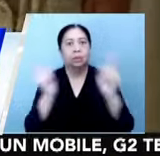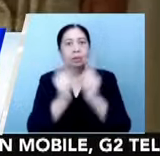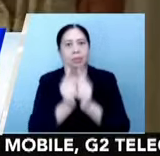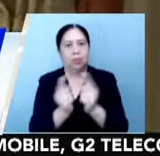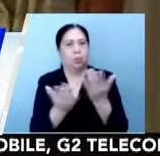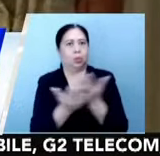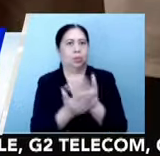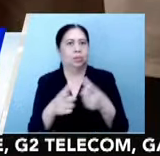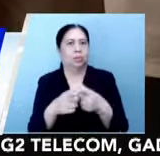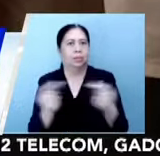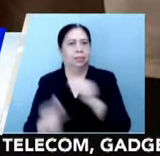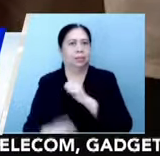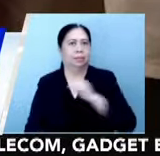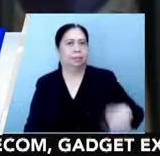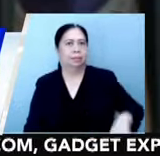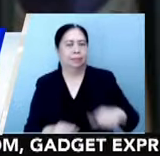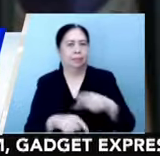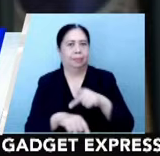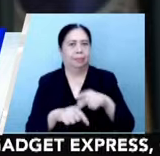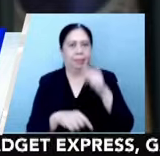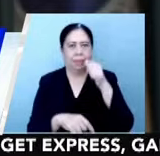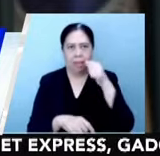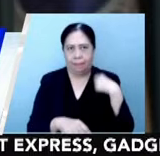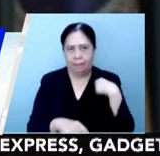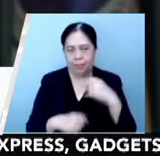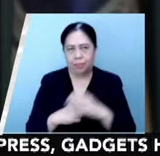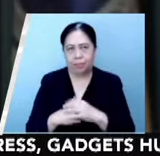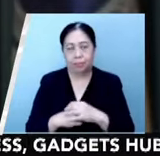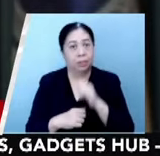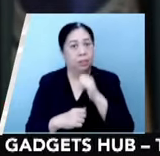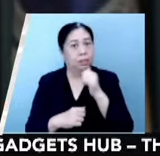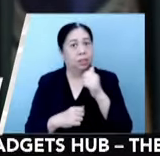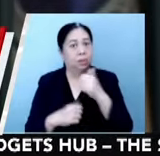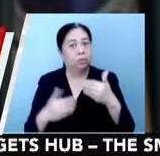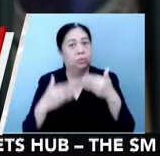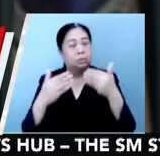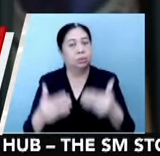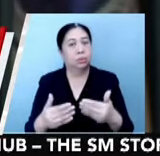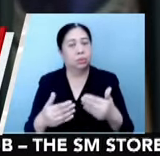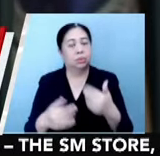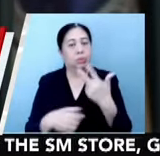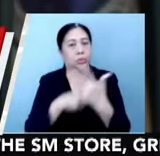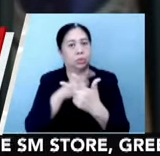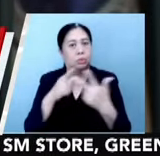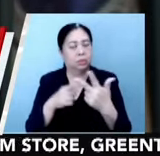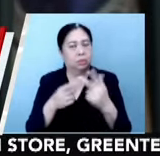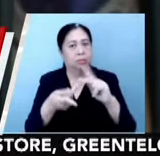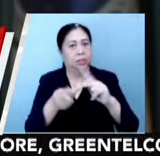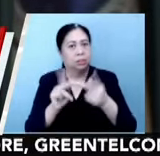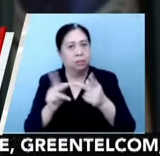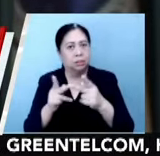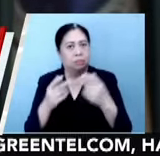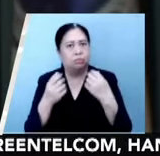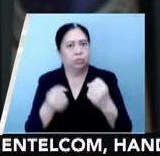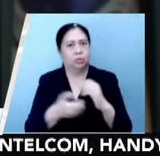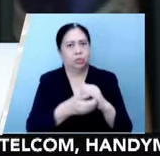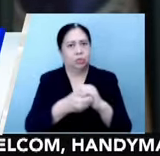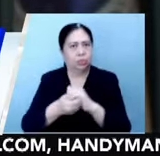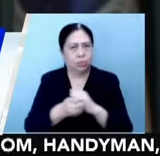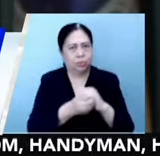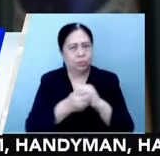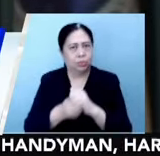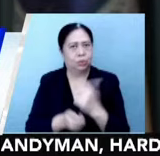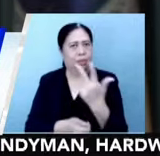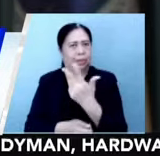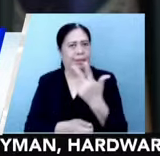Japanese Ambassador to the Philippines kahapon. Hindi lang pagsusulong sa trilateral partnership at muling pagpapatibay sa matatag ng alyansa ng tatlong